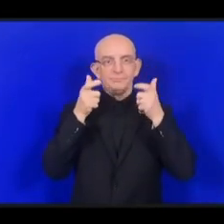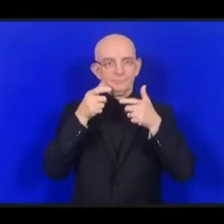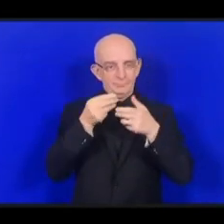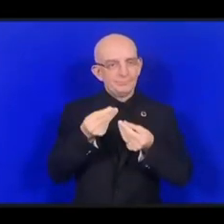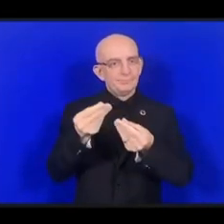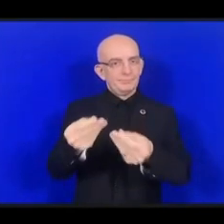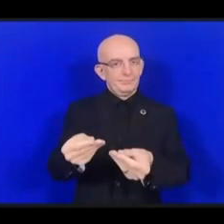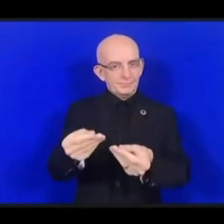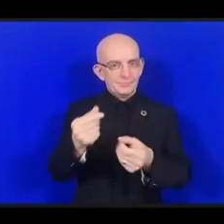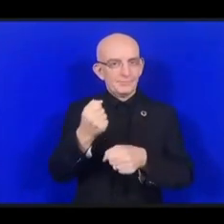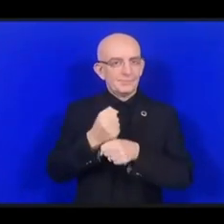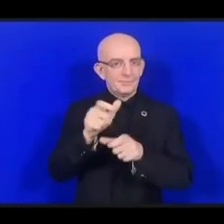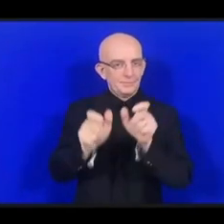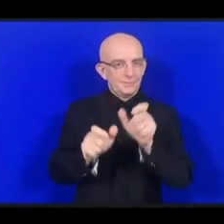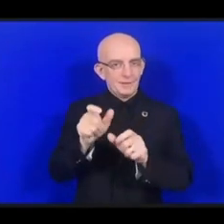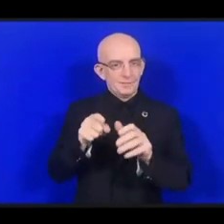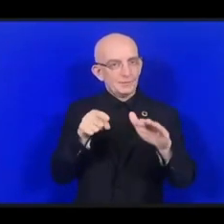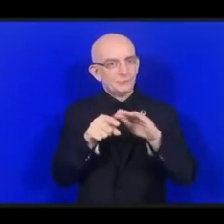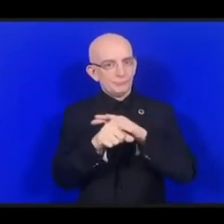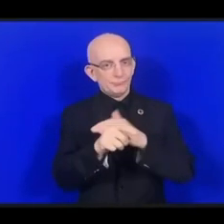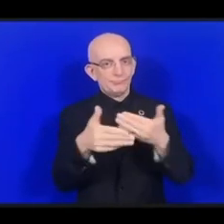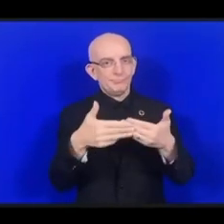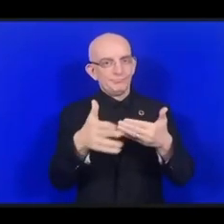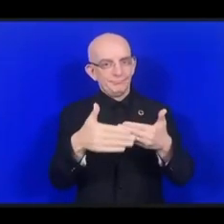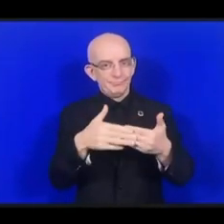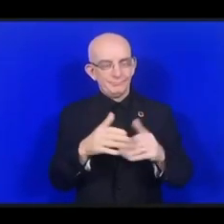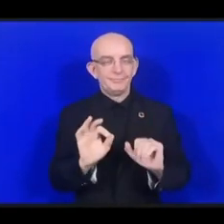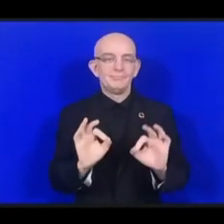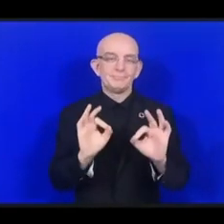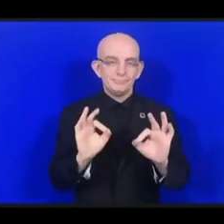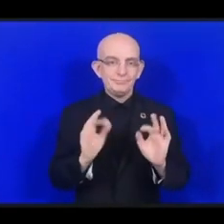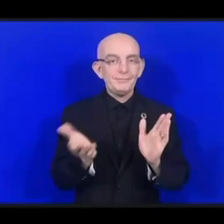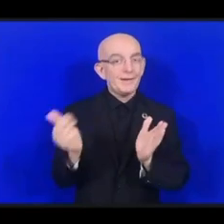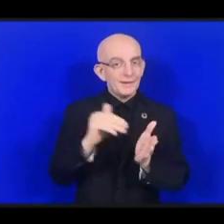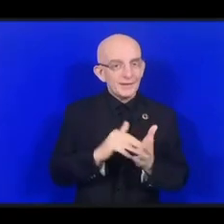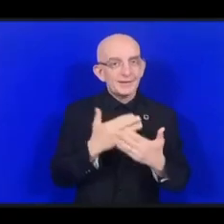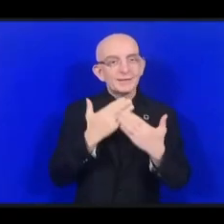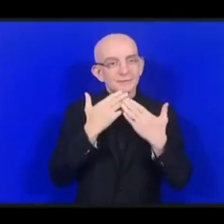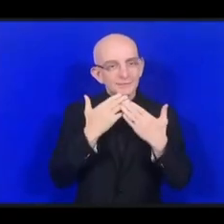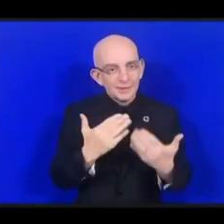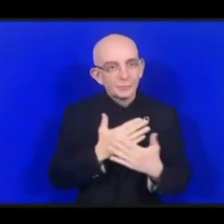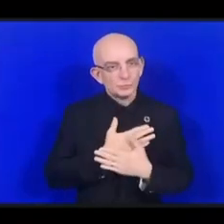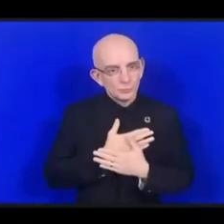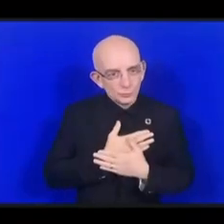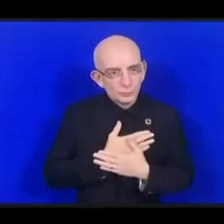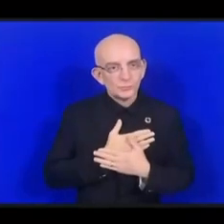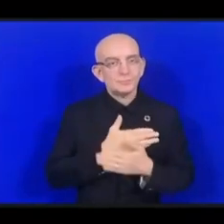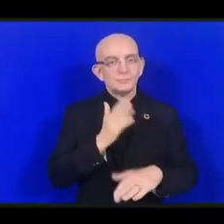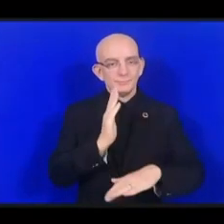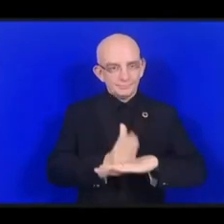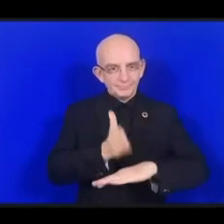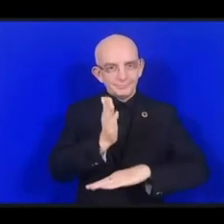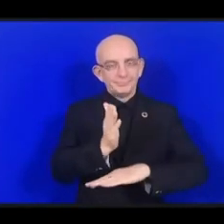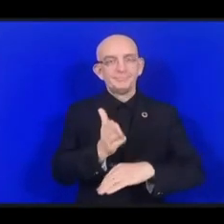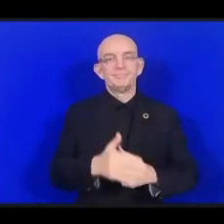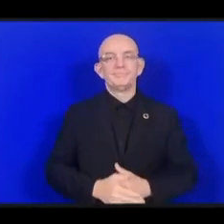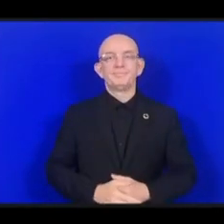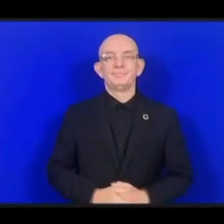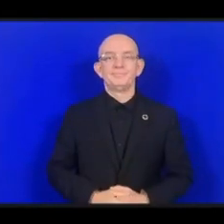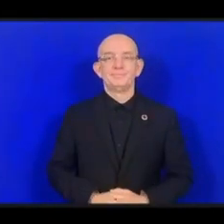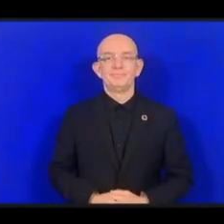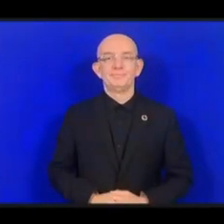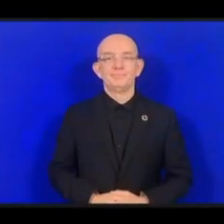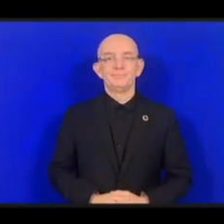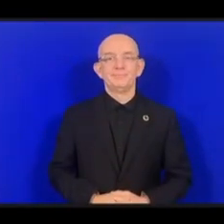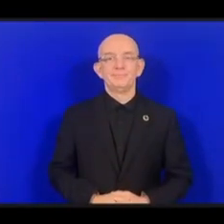الترجمه عند مغادرتكم شكرا مره اخرى الى اللقاء في منتدى حوكمه